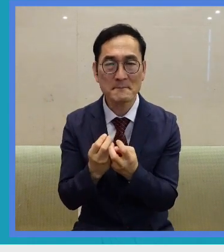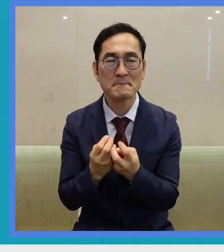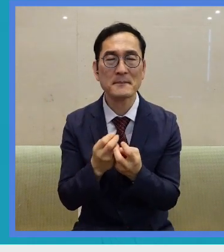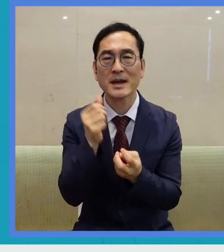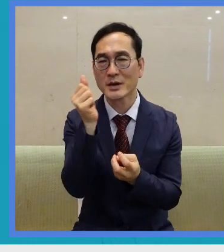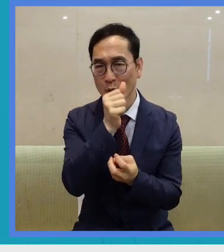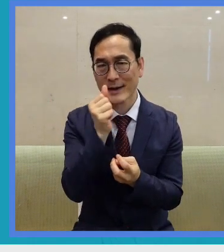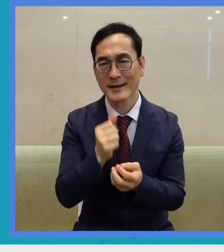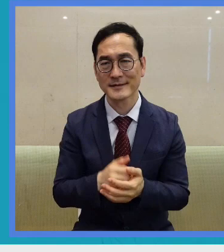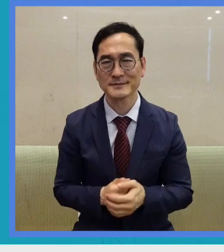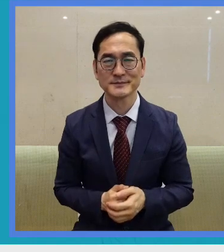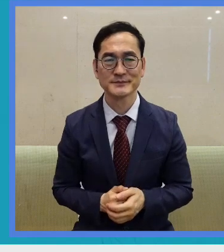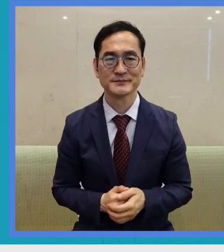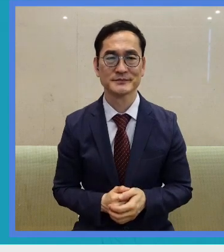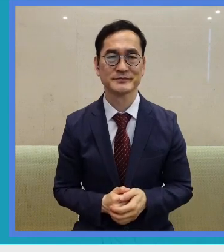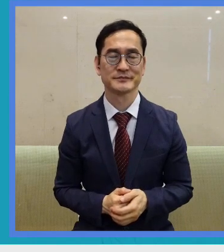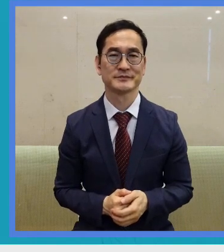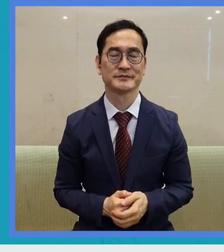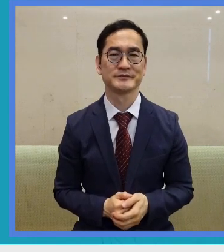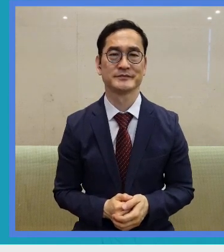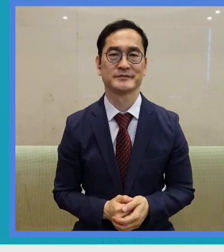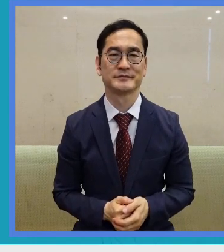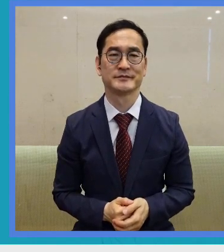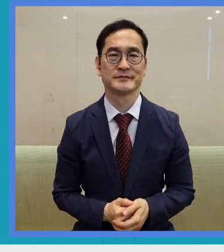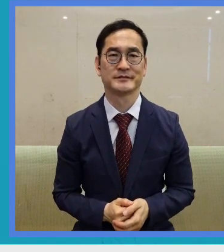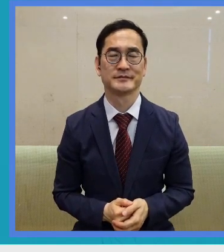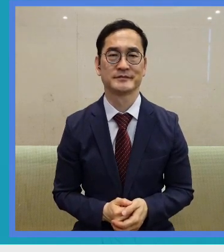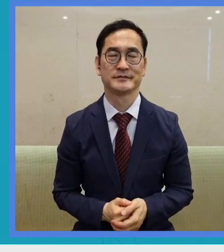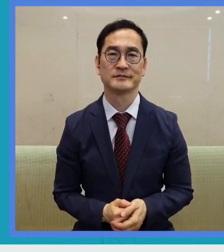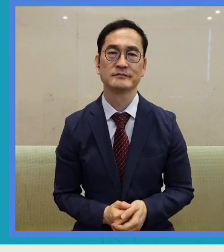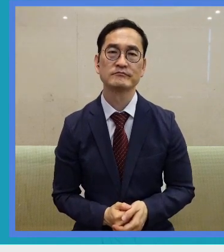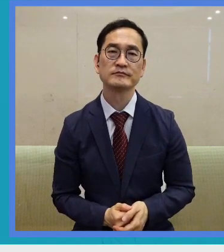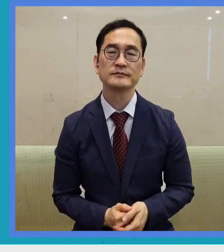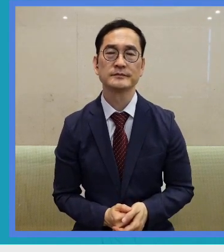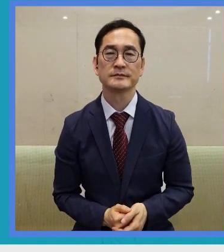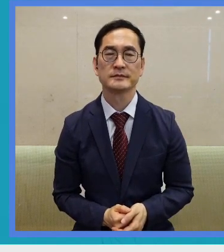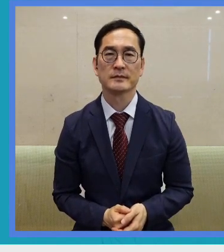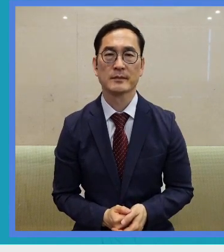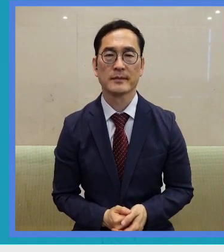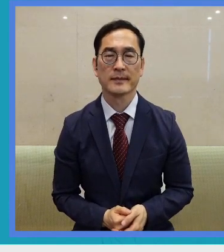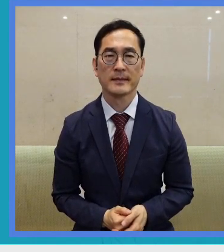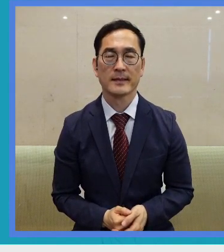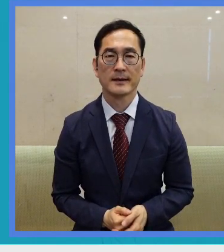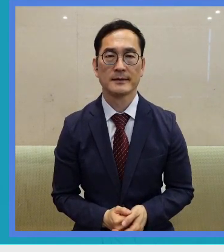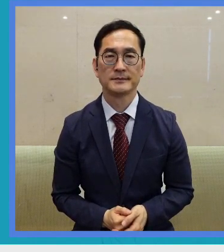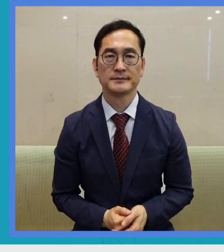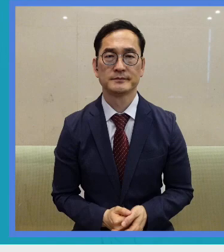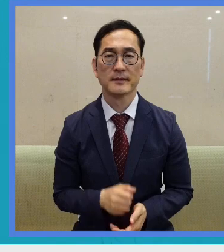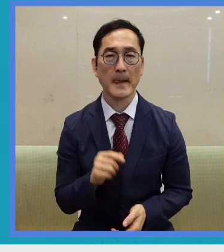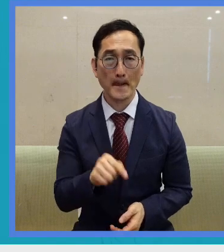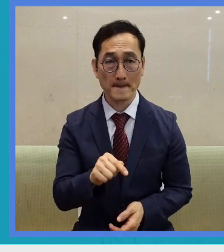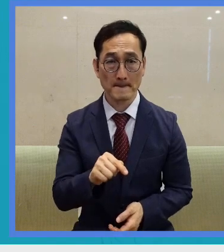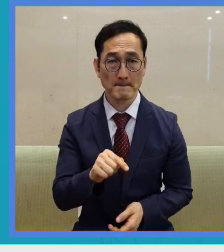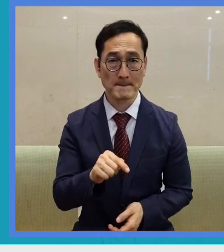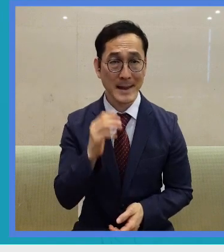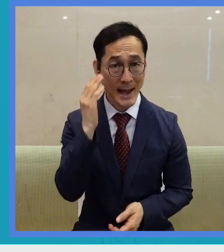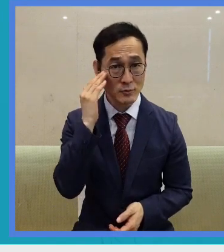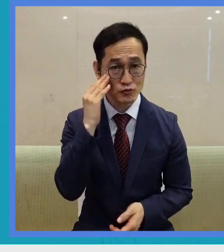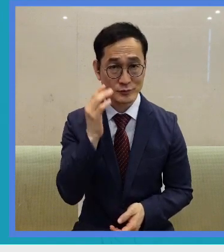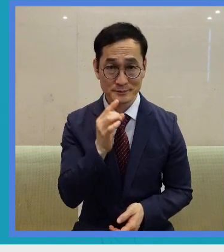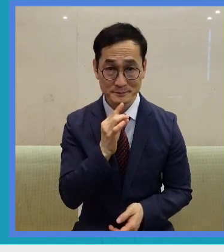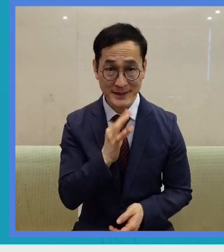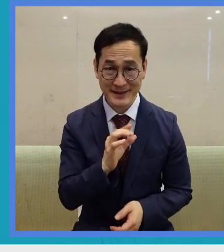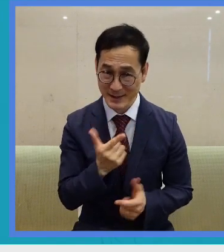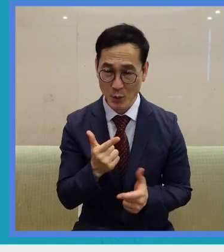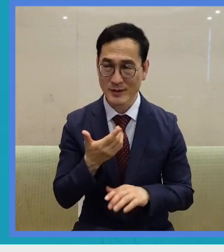대해서 정신건강 지침을 제공을 합니다. 이런 경향은 사실은 우리나라만이 아니고 굉장히 세계적으로도